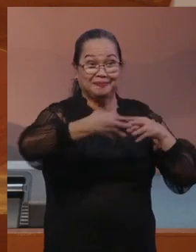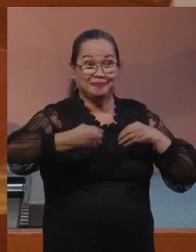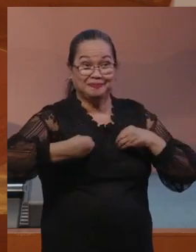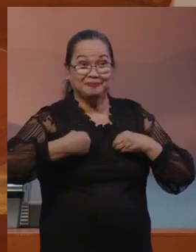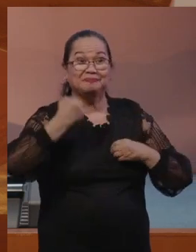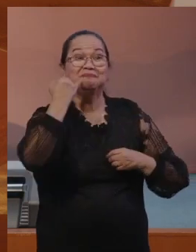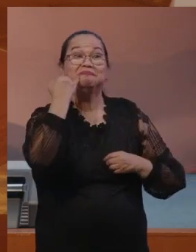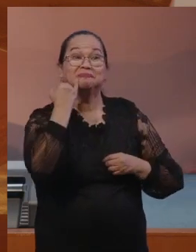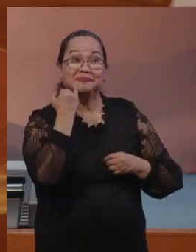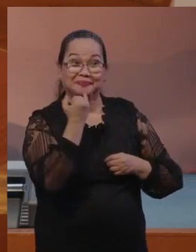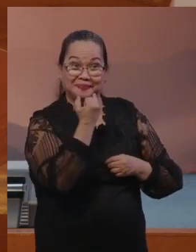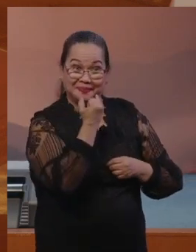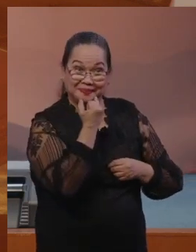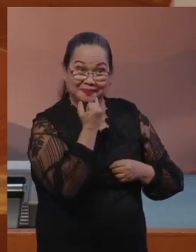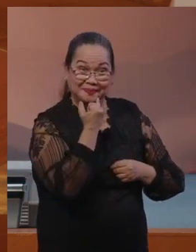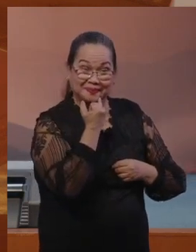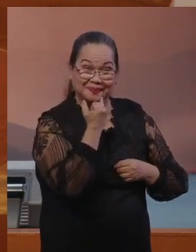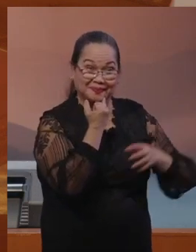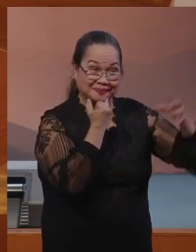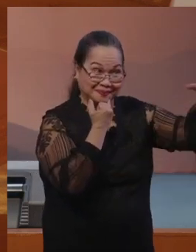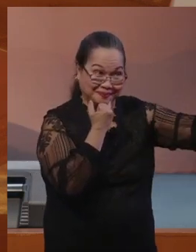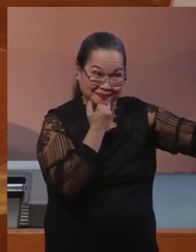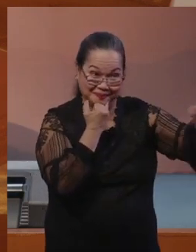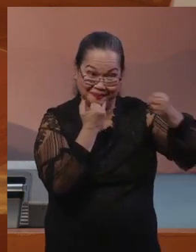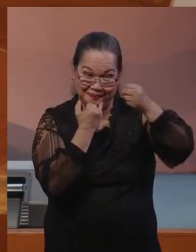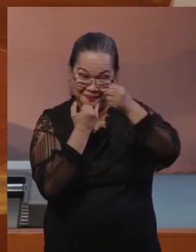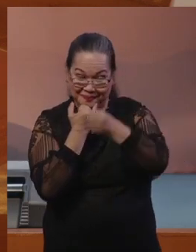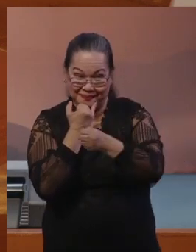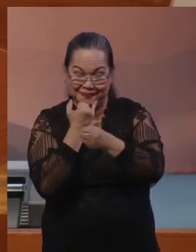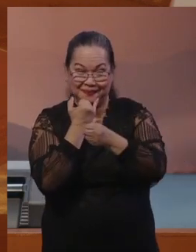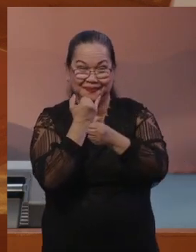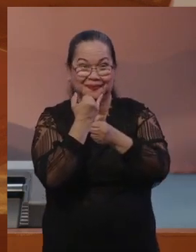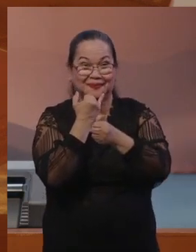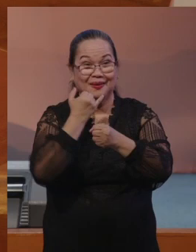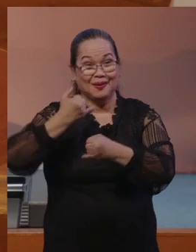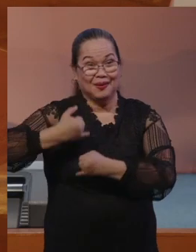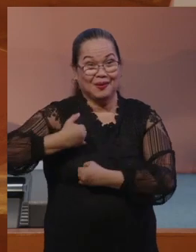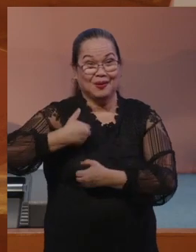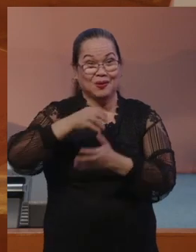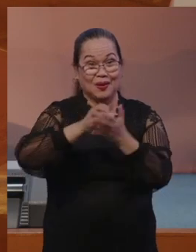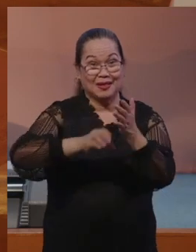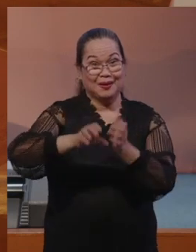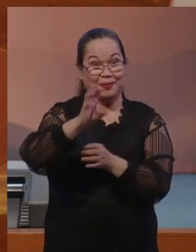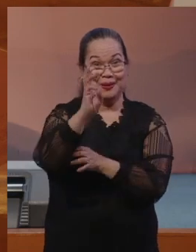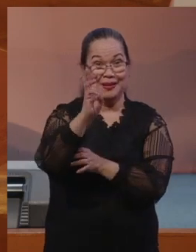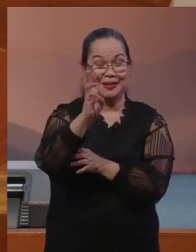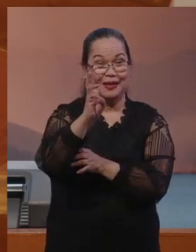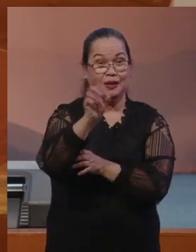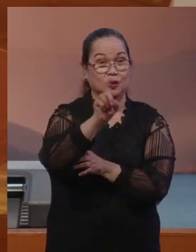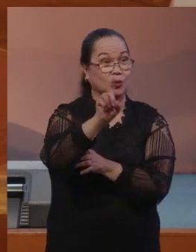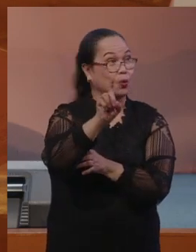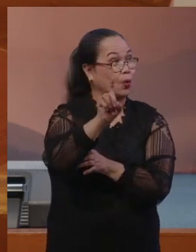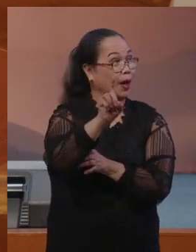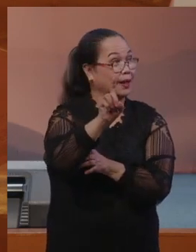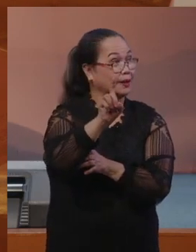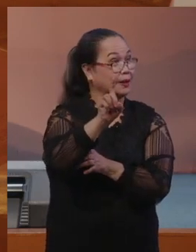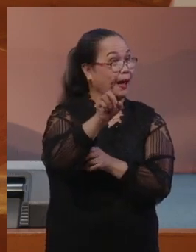Israel. Sila, sa Joshua chapter 6, konting preview,